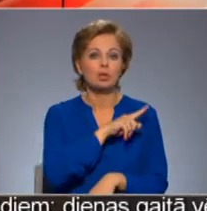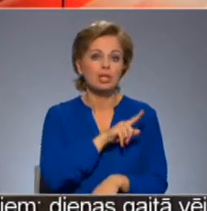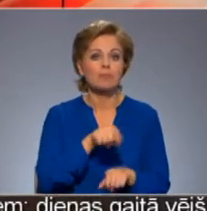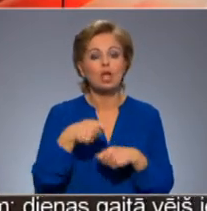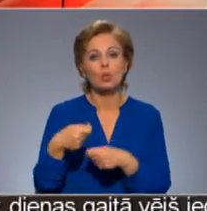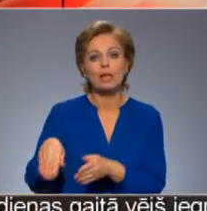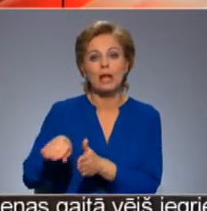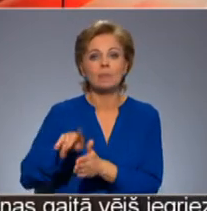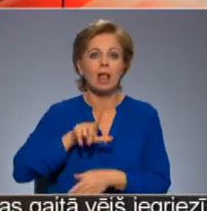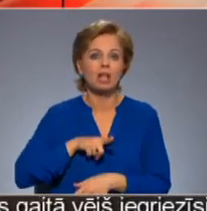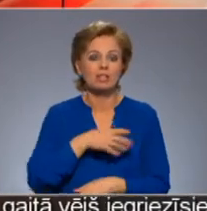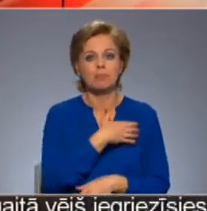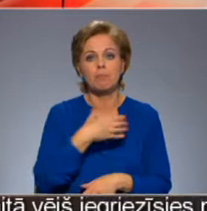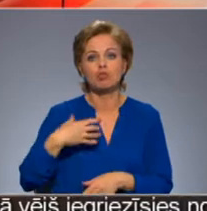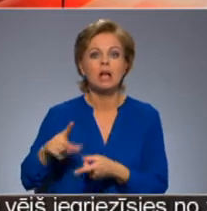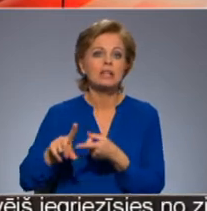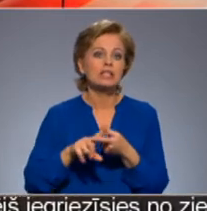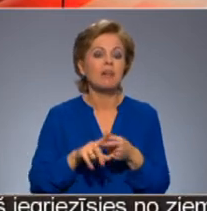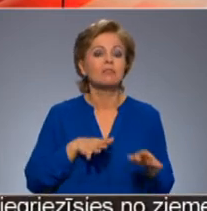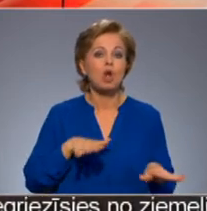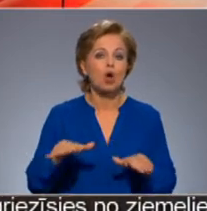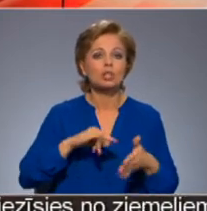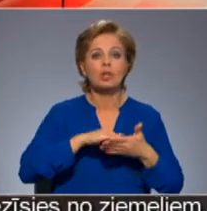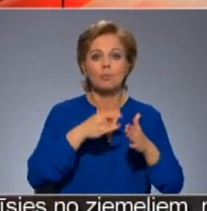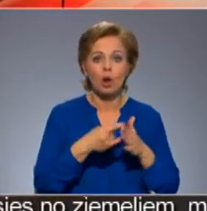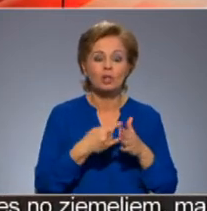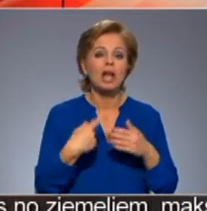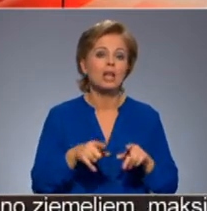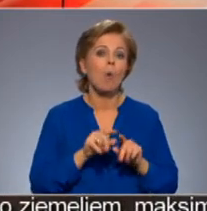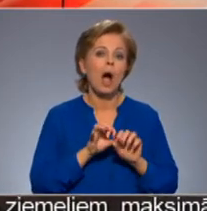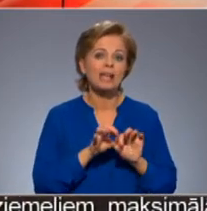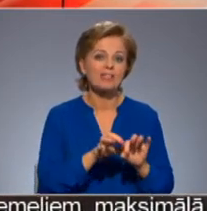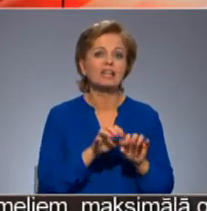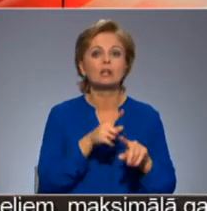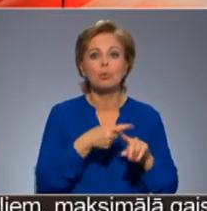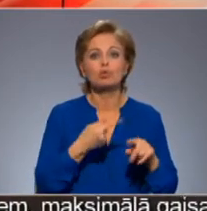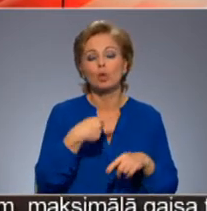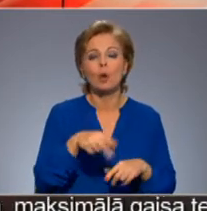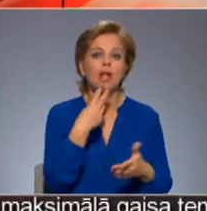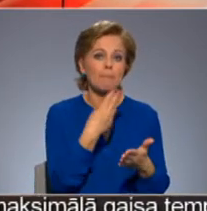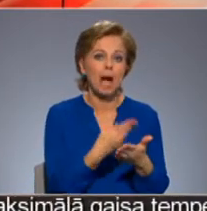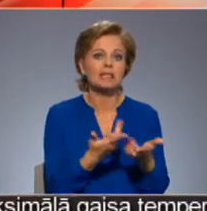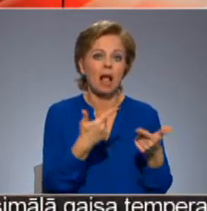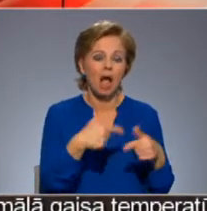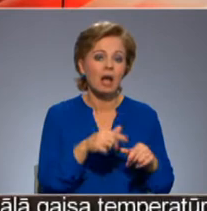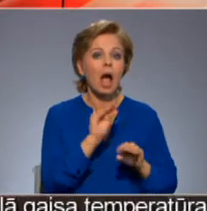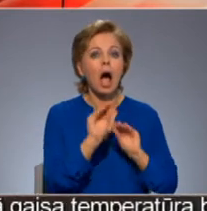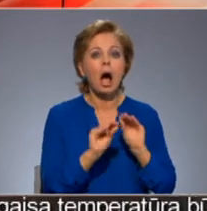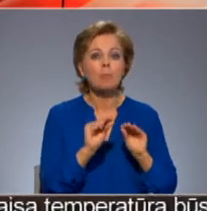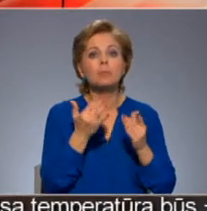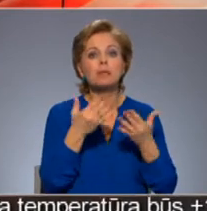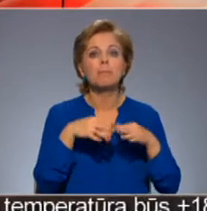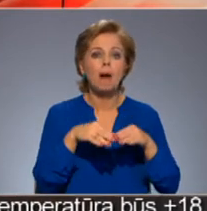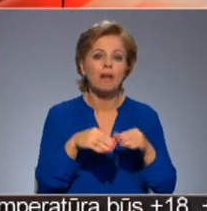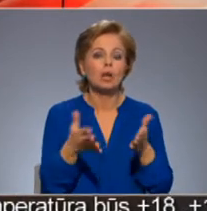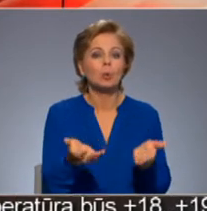pašvaldības savienības organizētā projektā. Jau aizvadīta puse tam paredzētā laika, lai apkopotu paveikto un saņemtu jaunus uzdevumus. Skrundā